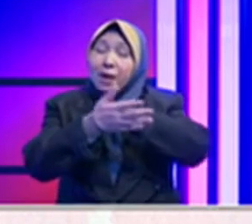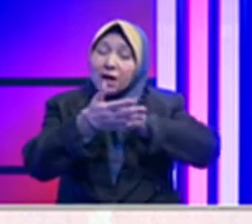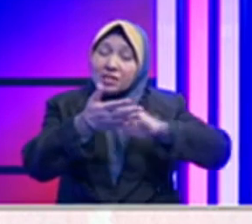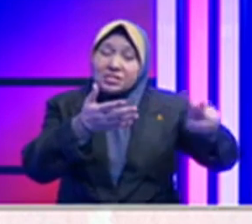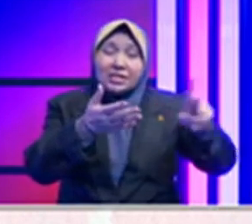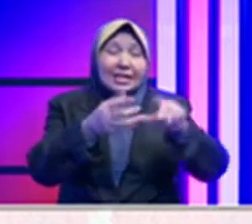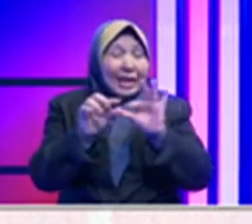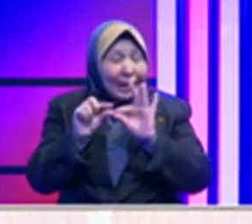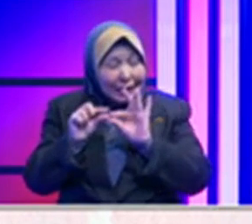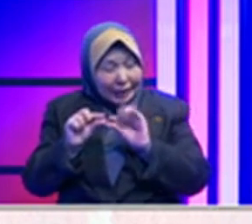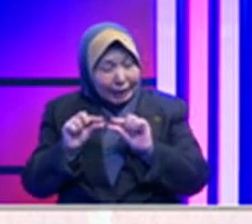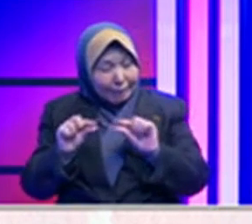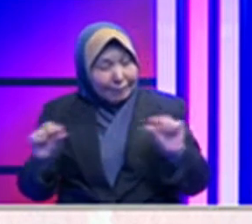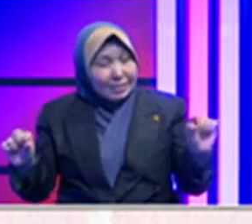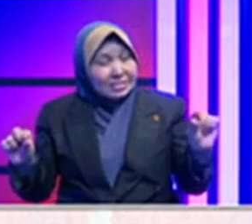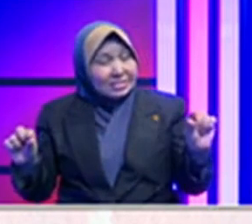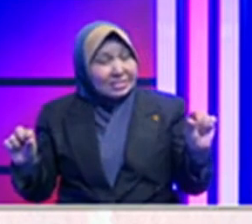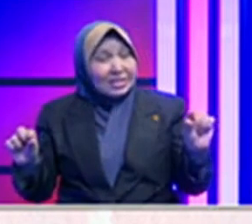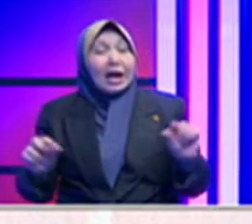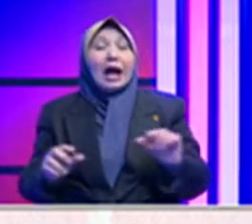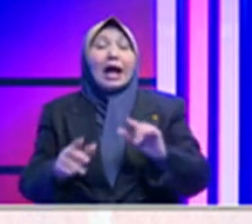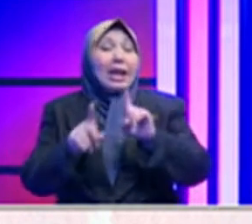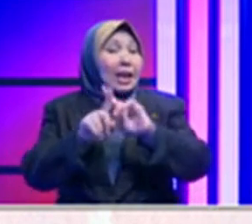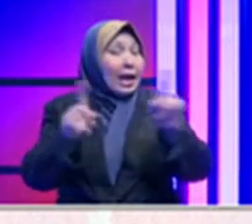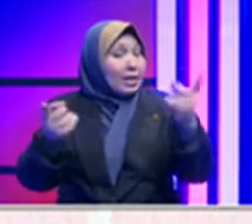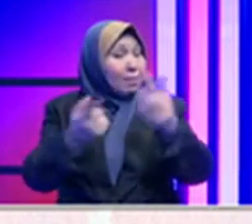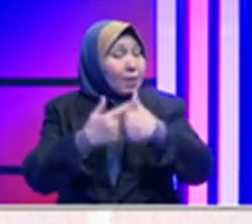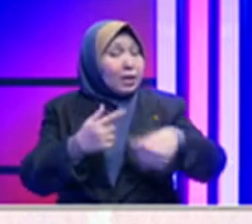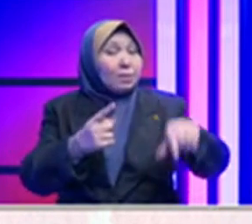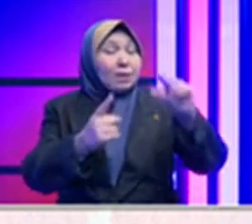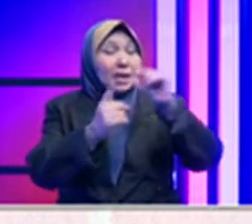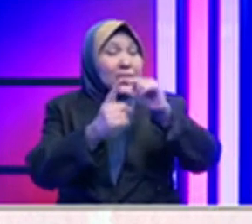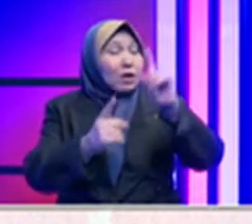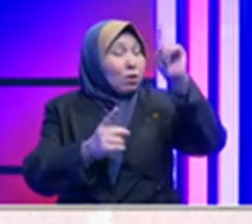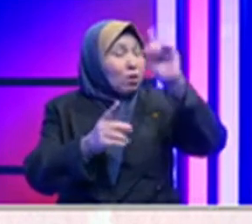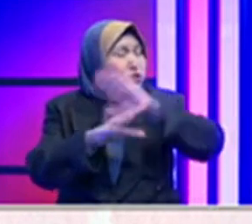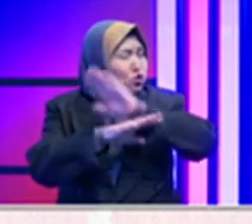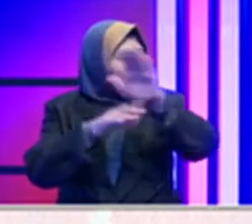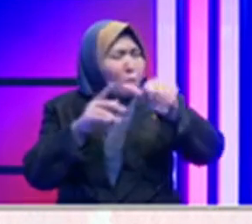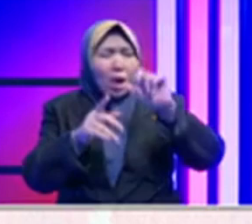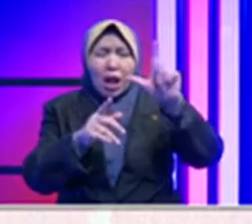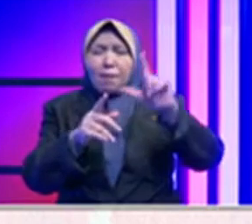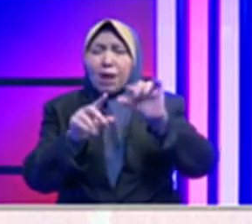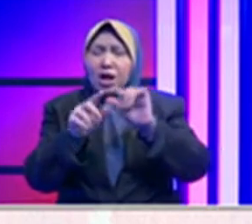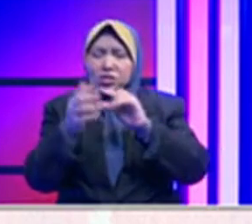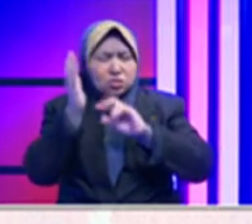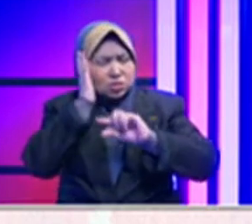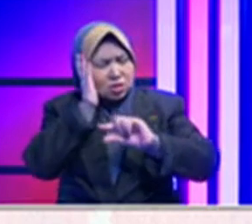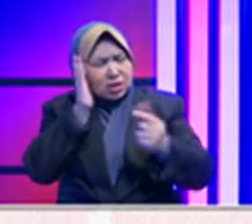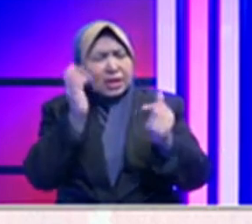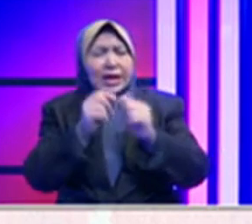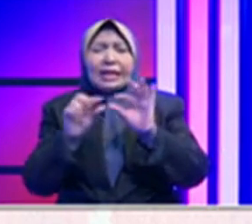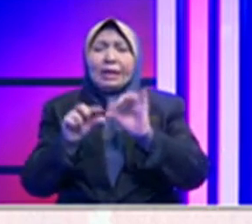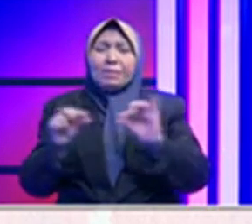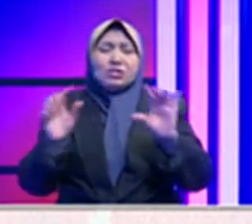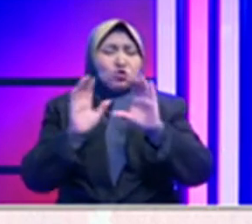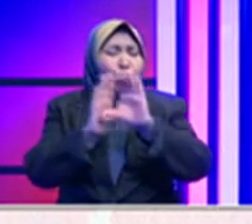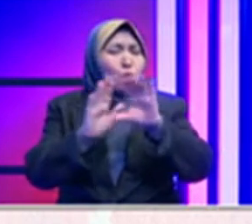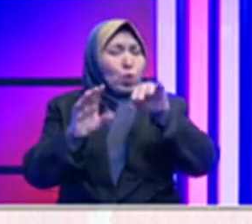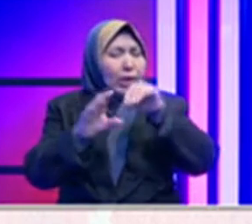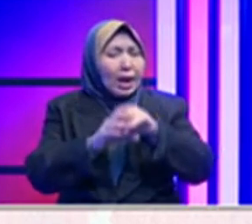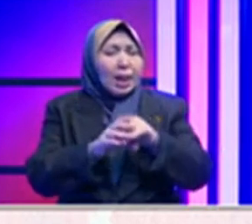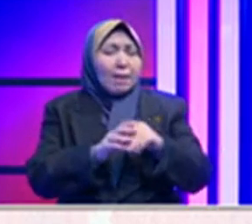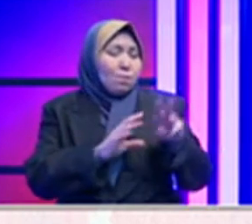tapi ah ingat tuh nah selain dibekali malah huruf lam semua baca dengan nipis contoh dalam hal yang